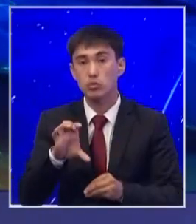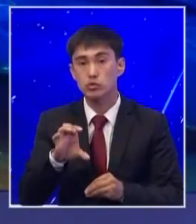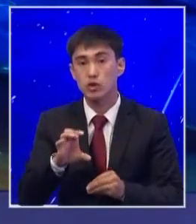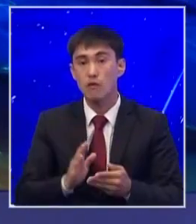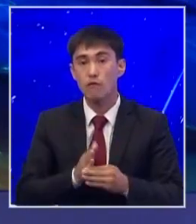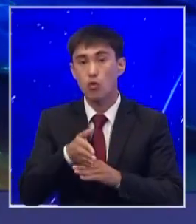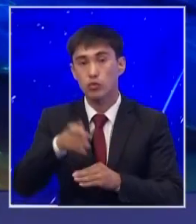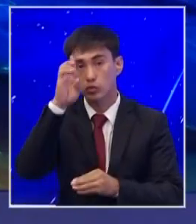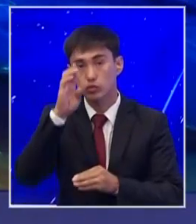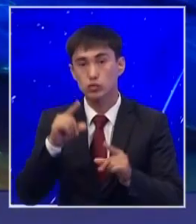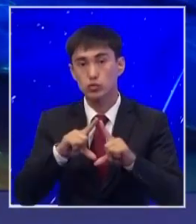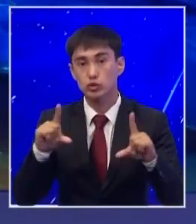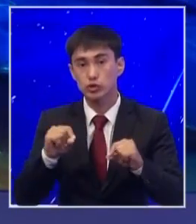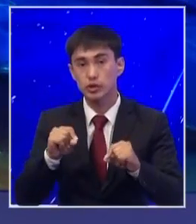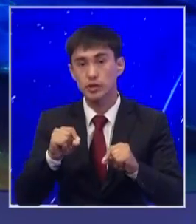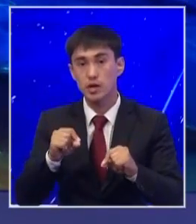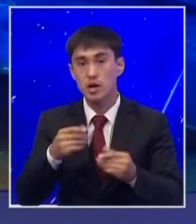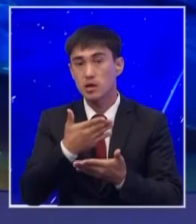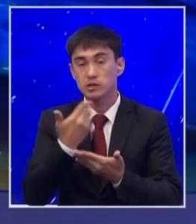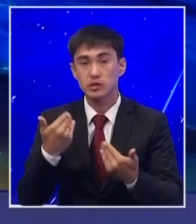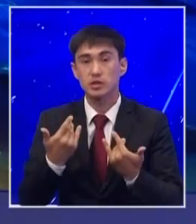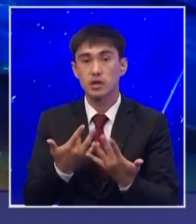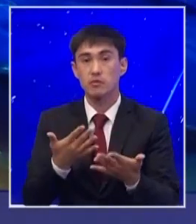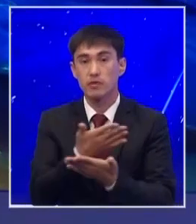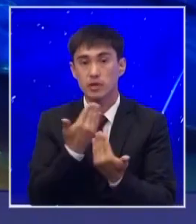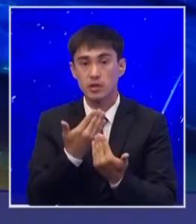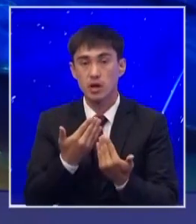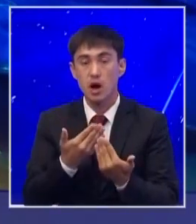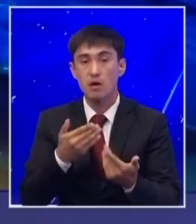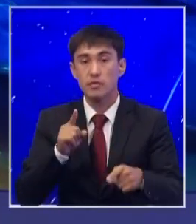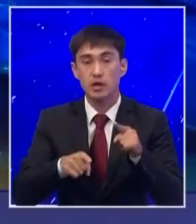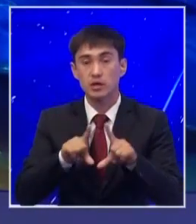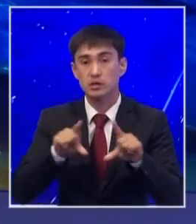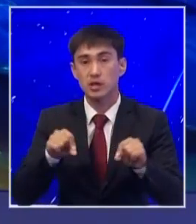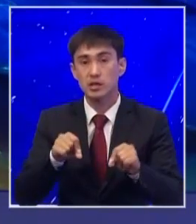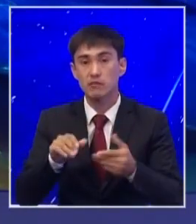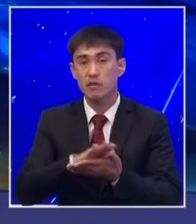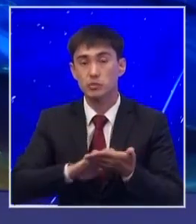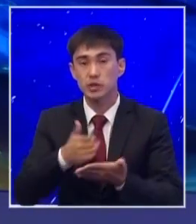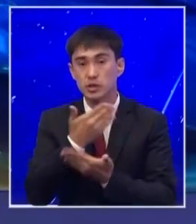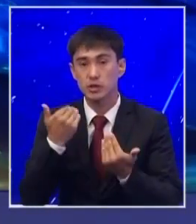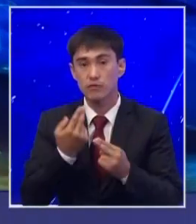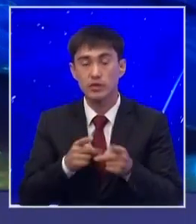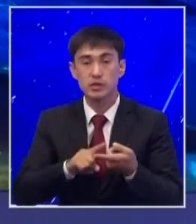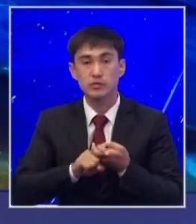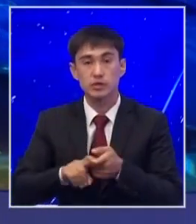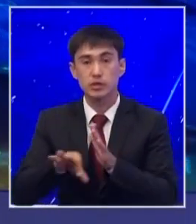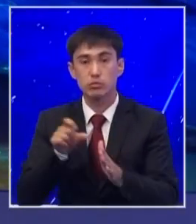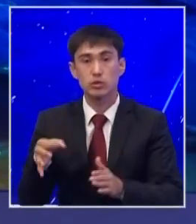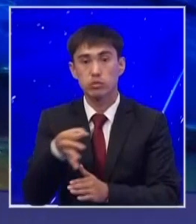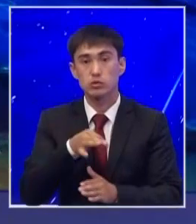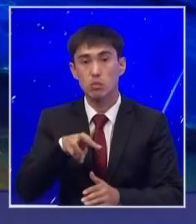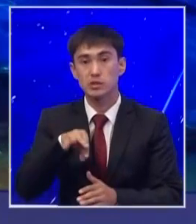на входе в государственных учреждениях не соответствуют требованиям, а в некоторых зданиях их и вовсе нет. В этой связи депутаты